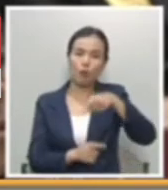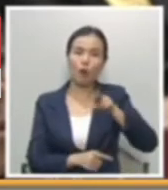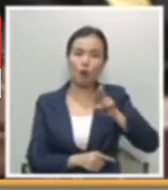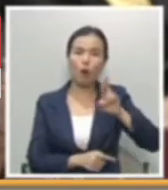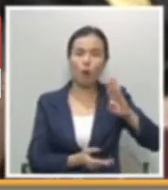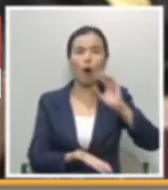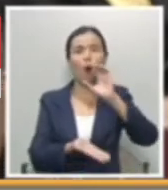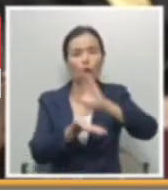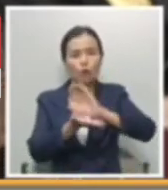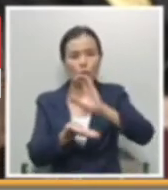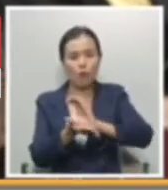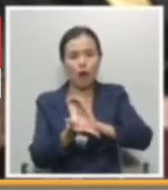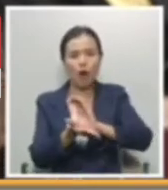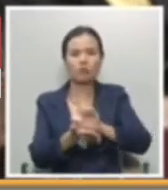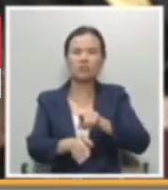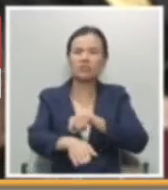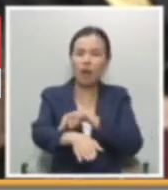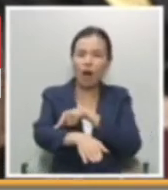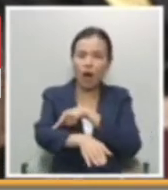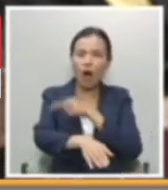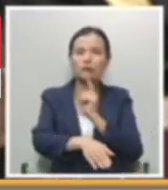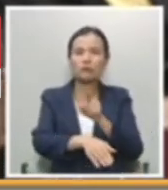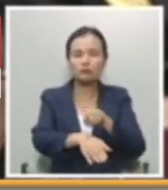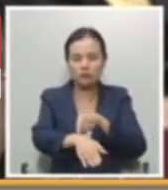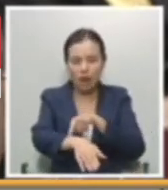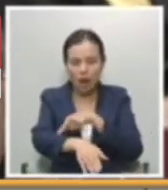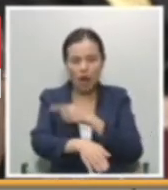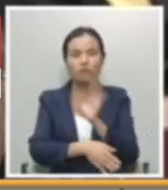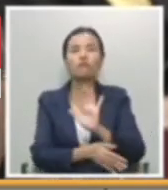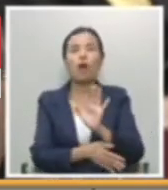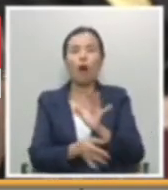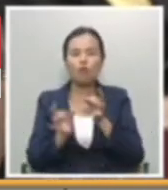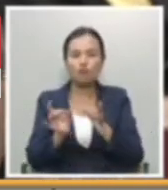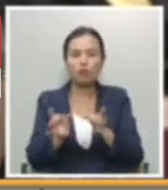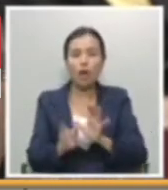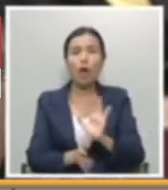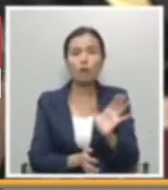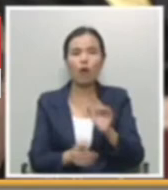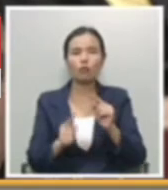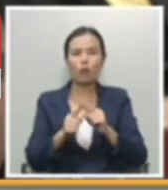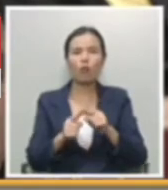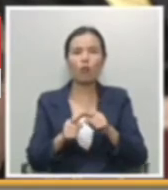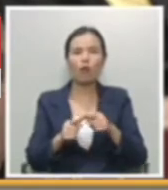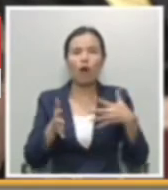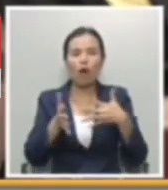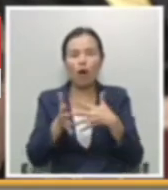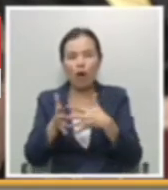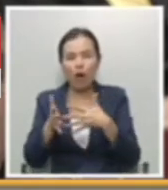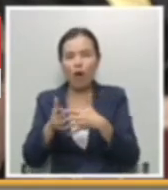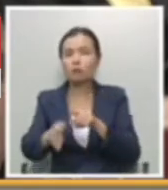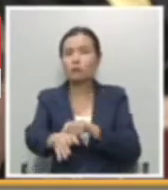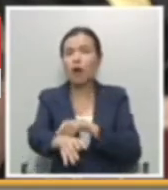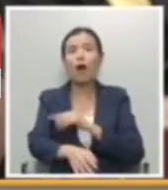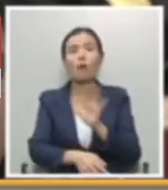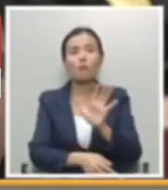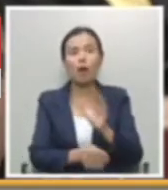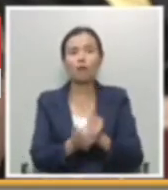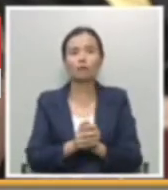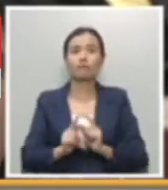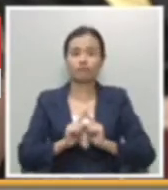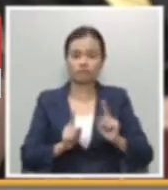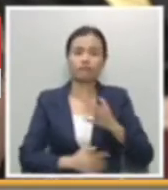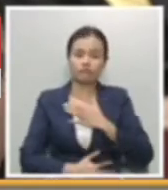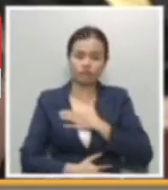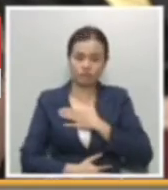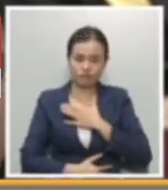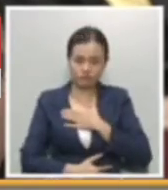นี้ซึ่งล่าช้าอยู่แล้วล่าช้าไปอีกนะฮะเกิดความล่าช้าไปอีกแต่ผมด้วยความเคาร